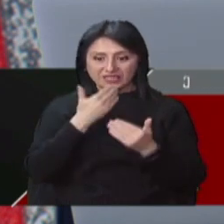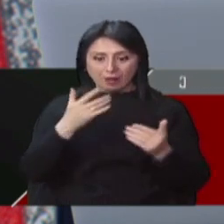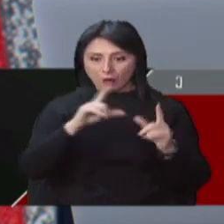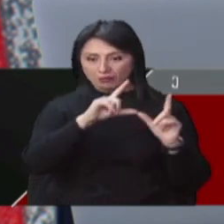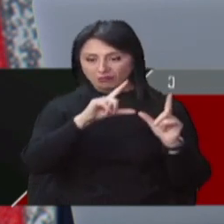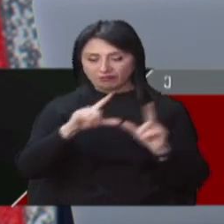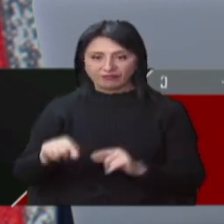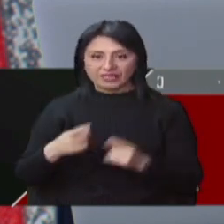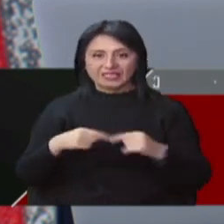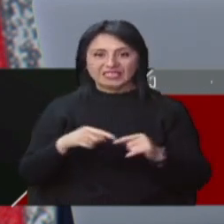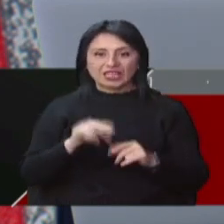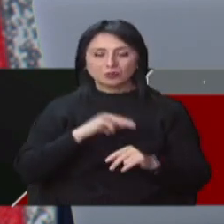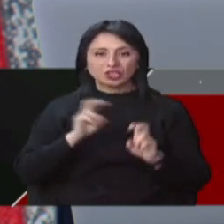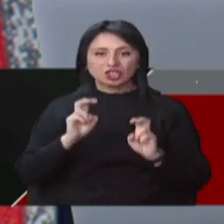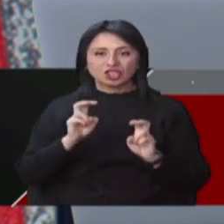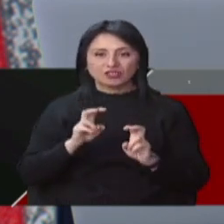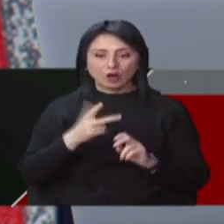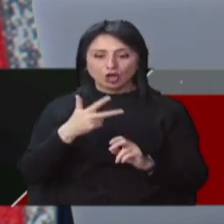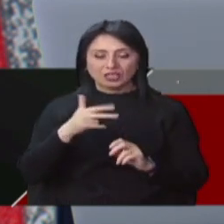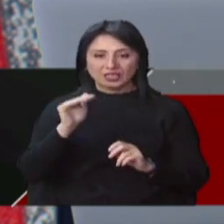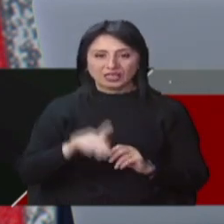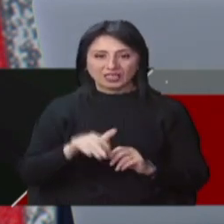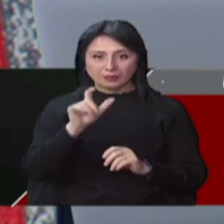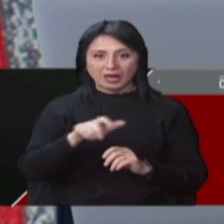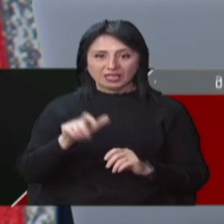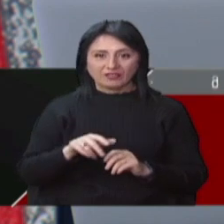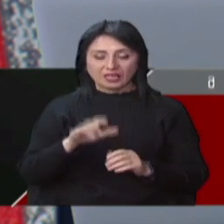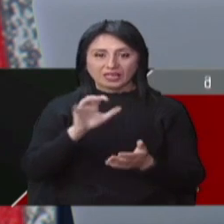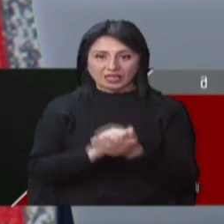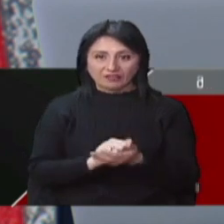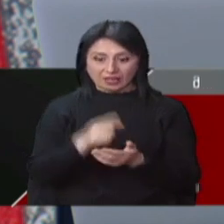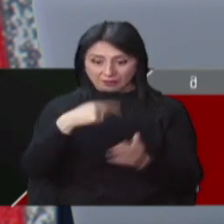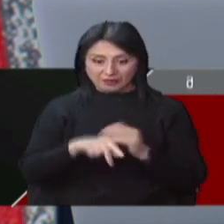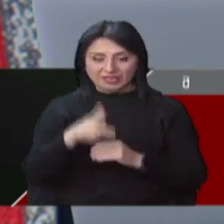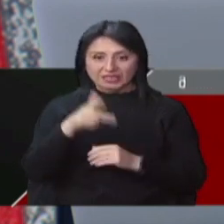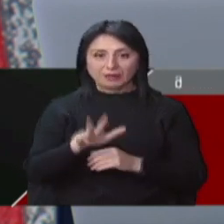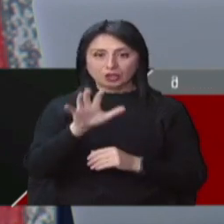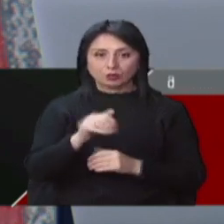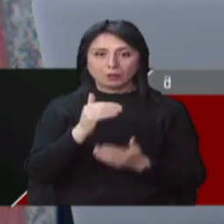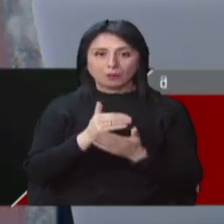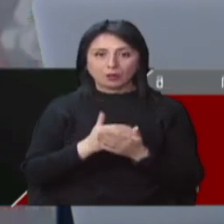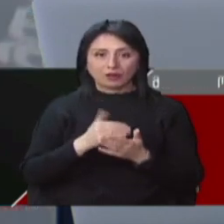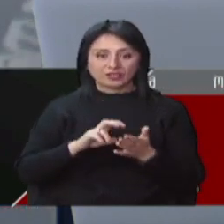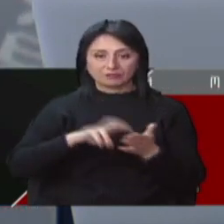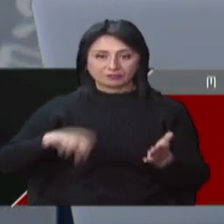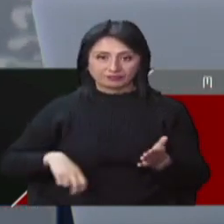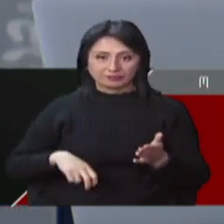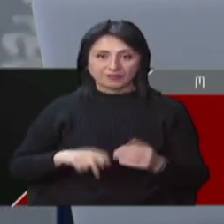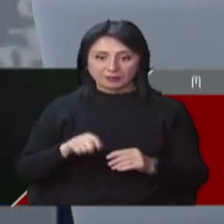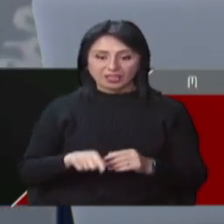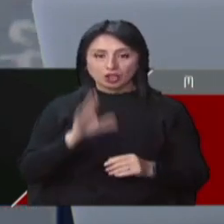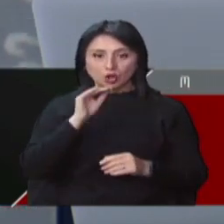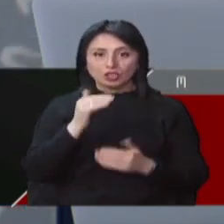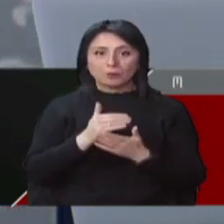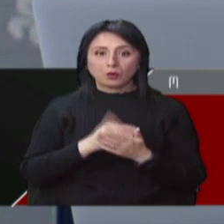კი სხვადასხვა საზოგადოებრივი სამუშაოთი 30,000-მდე ადამიანი დაკავდა, მათგან 3,500 პროგრამიდან ჩაიხსნა და ეს მაშინ,